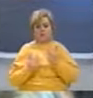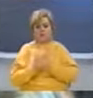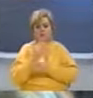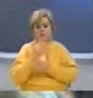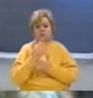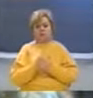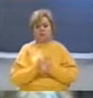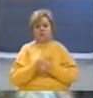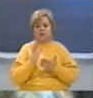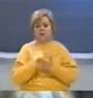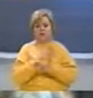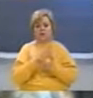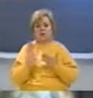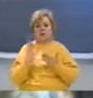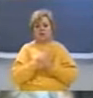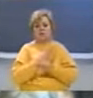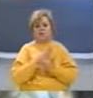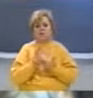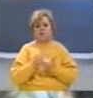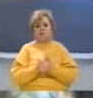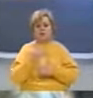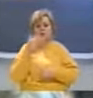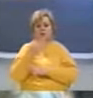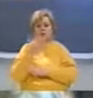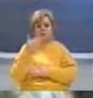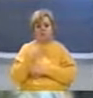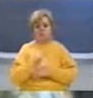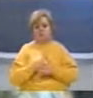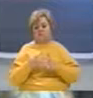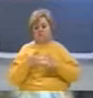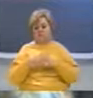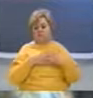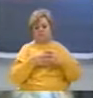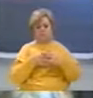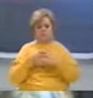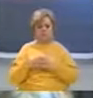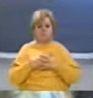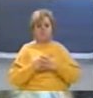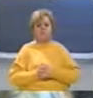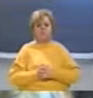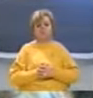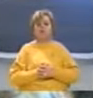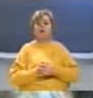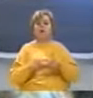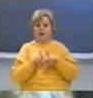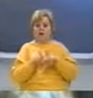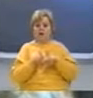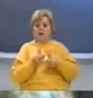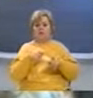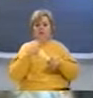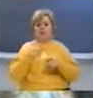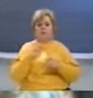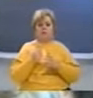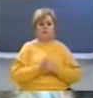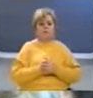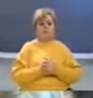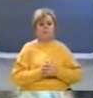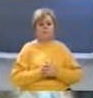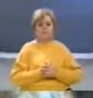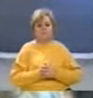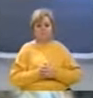për ndarjen e pasurisë mbi bazën etnike. Duke referuar kësaj që thash më lart, i